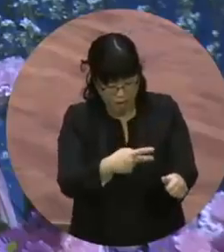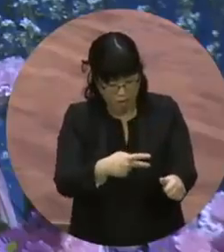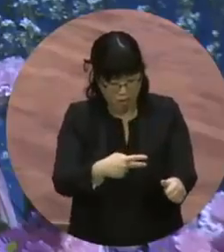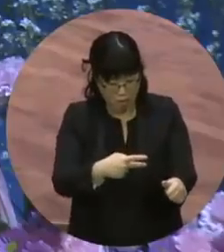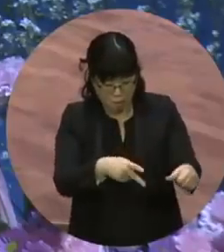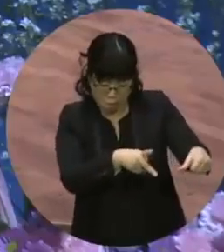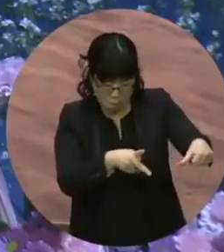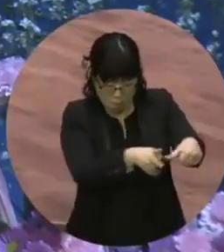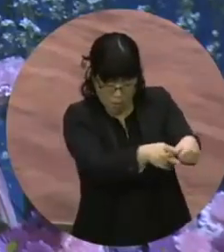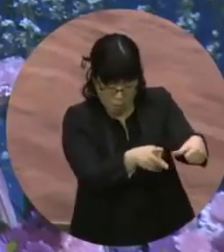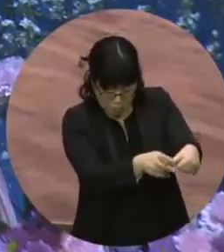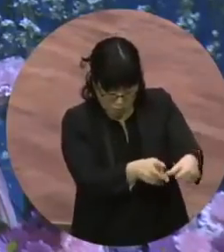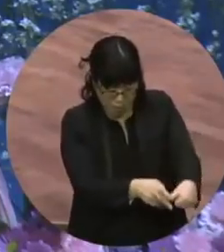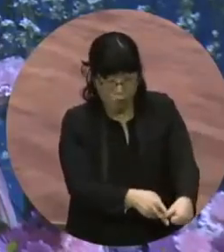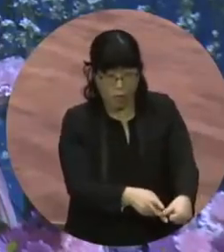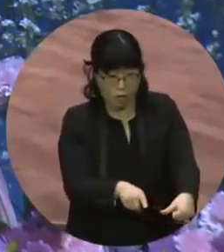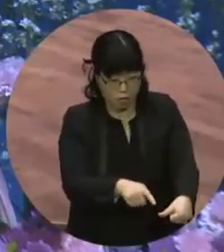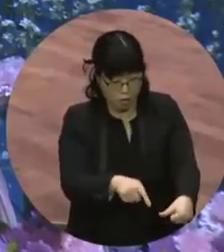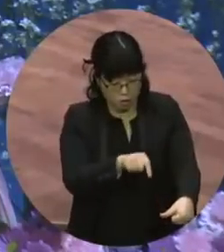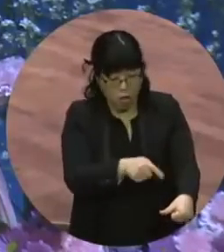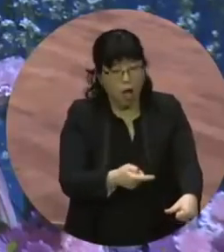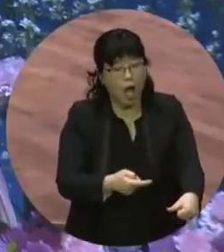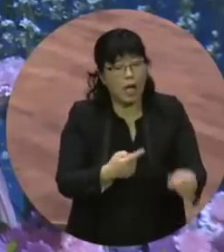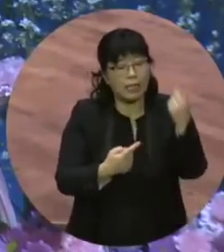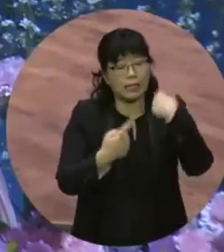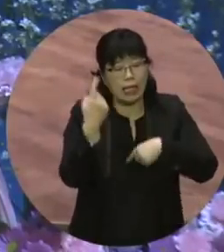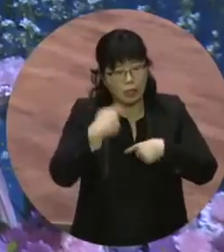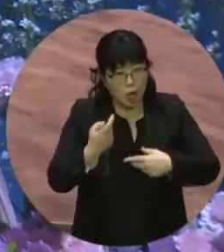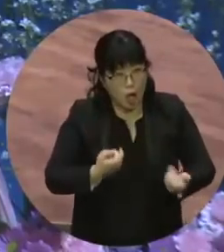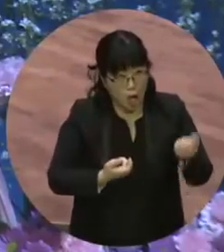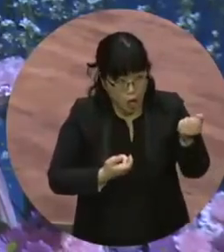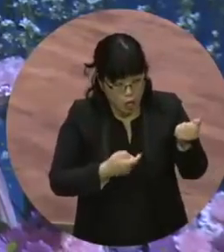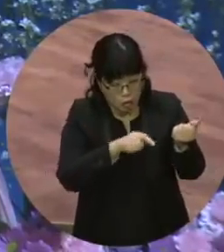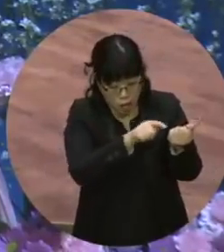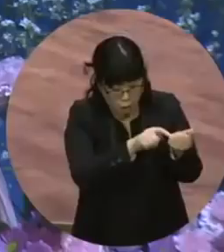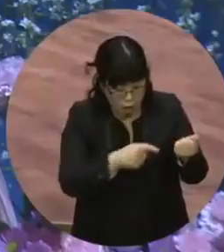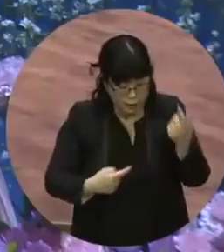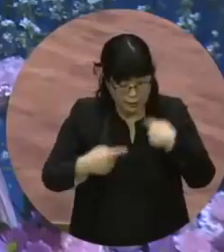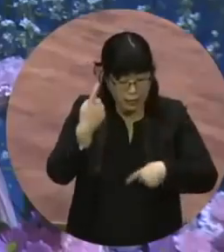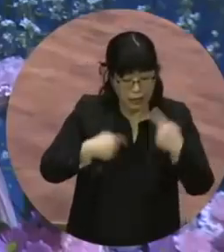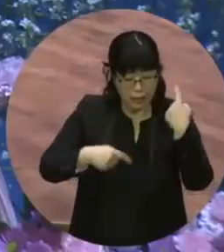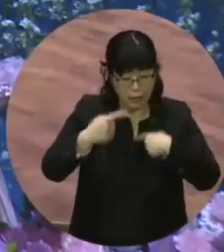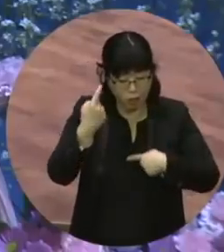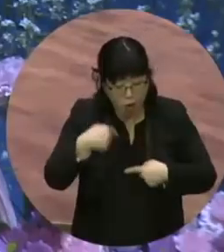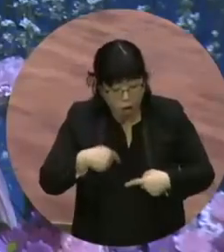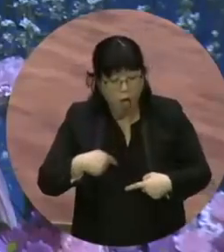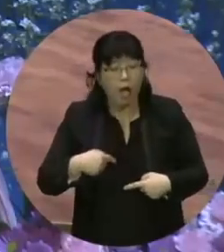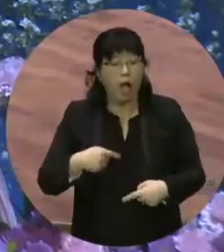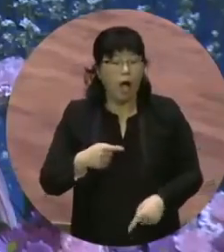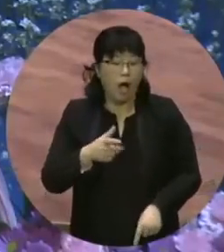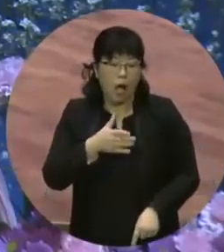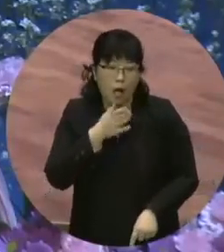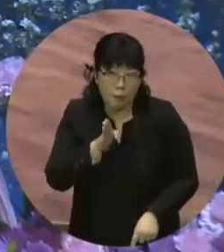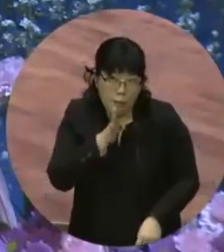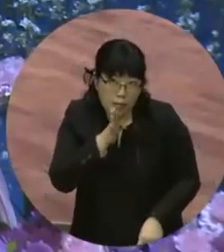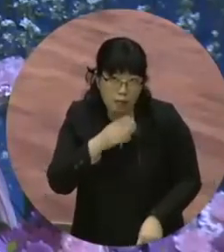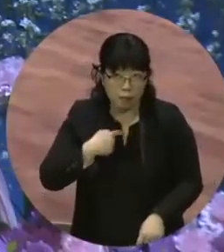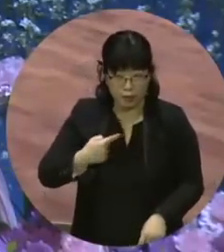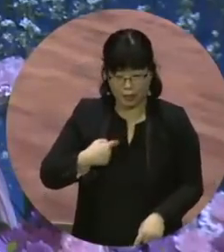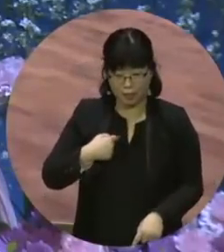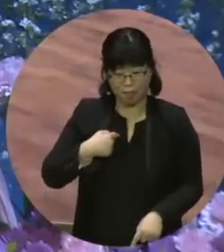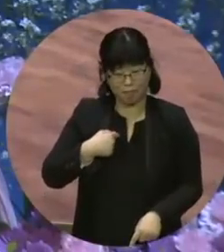봐요. 피를 흘렸는데 아브라함 날마다 뭐요? 하루에도 몇 번씩 확인하는 겁니다.